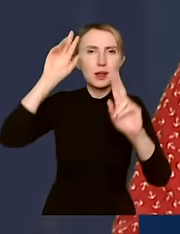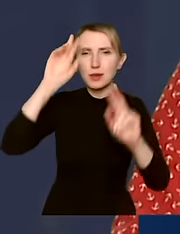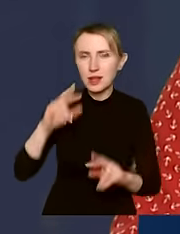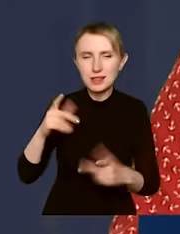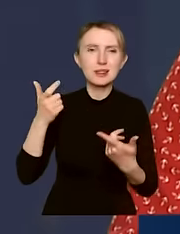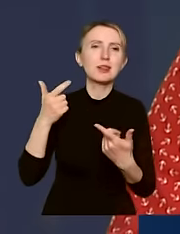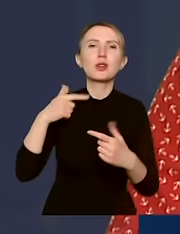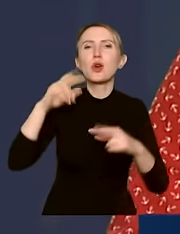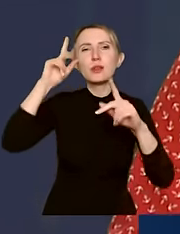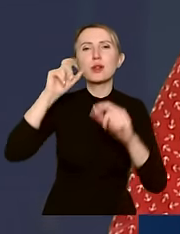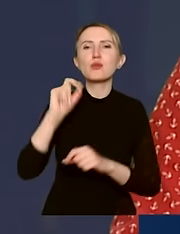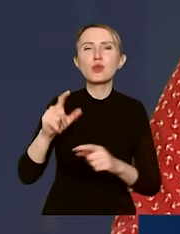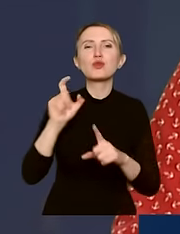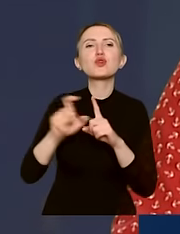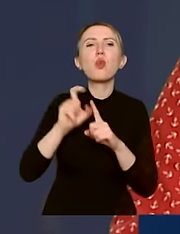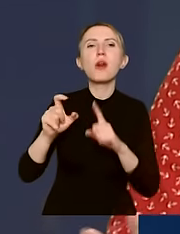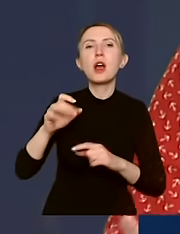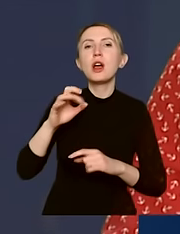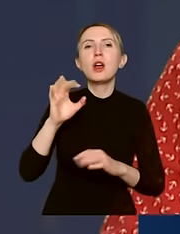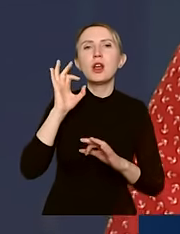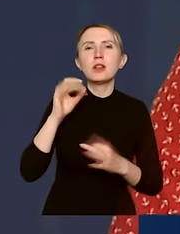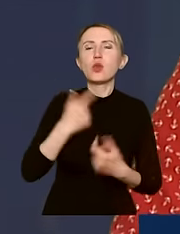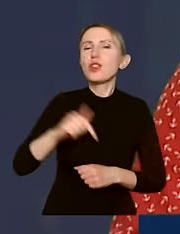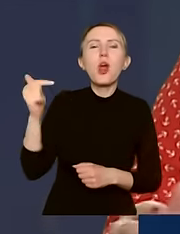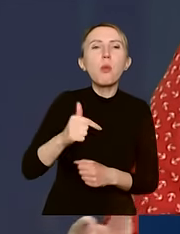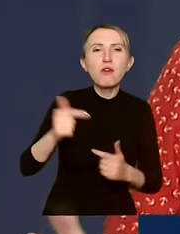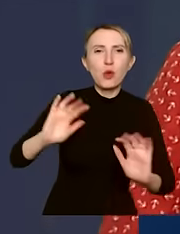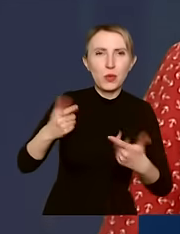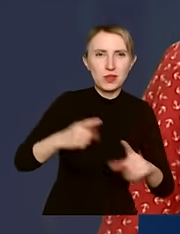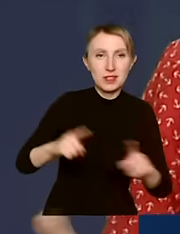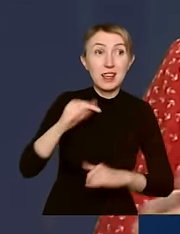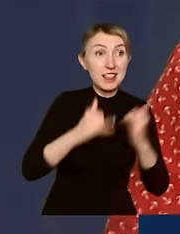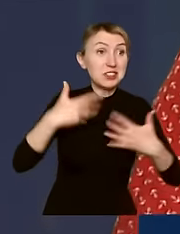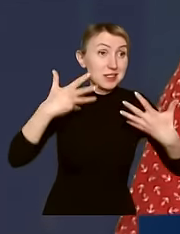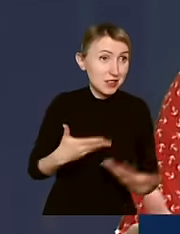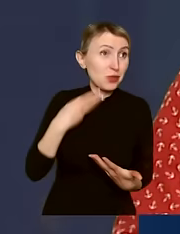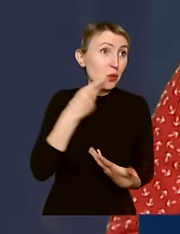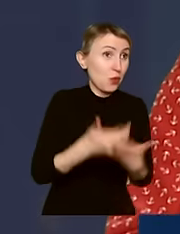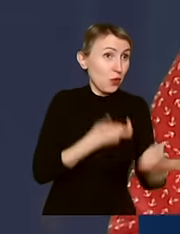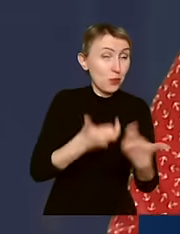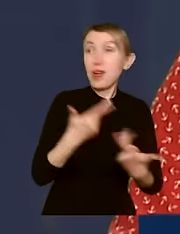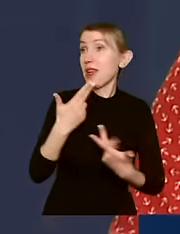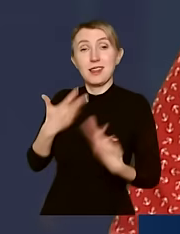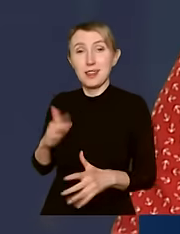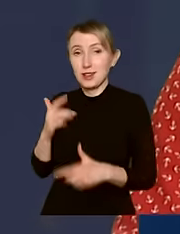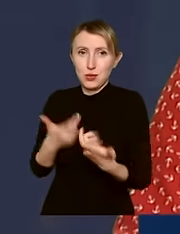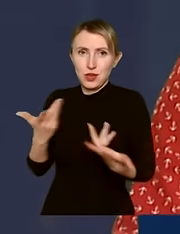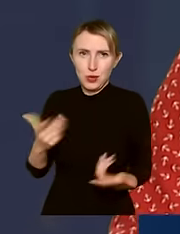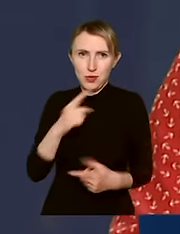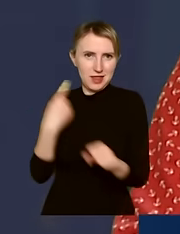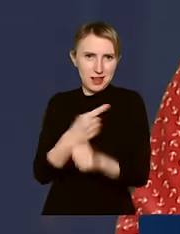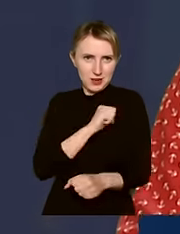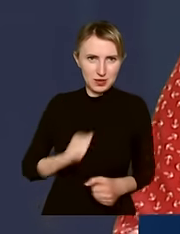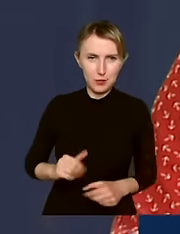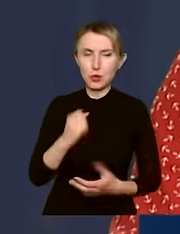interpretację znajdziemy w słowniku dobrowolny, czyli nieobowiązkowy i taki jak chcę, to coś robię, a jak nie chcę, to tego nie robię. No, i tutaj sprawa